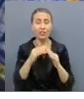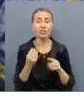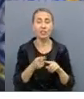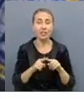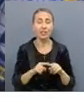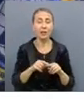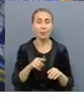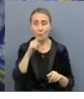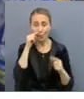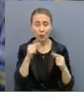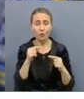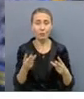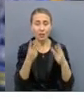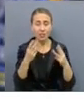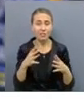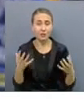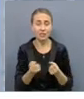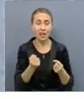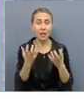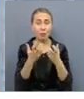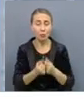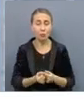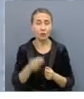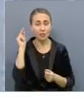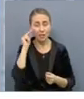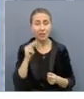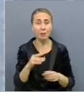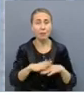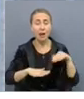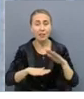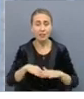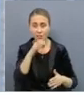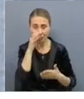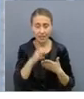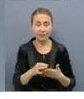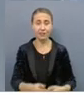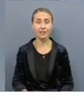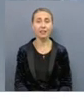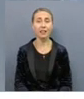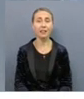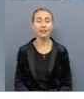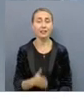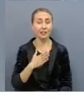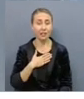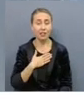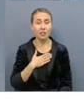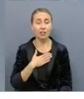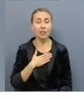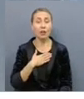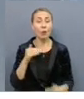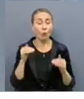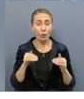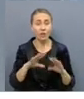современным противопожарным и спасательным оборудованием, предназначенным для изучения практических навыков. Наш Качетовский колледж занял эту нишу в целом по